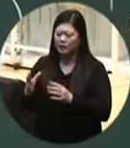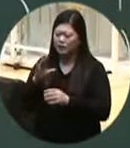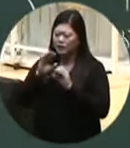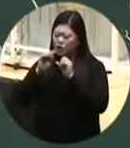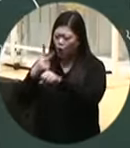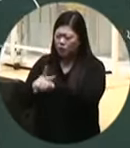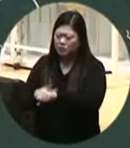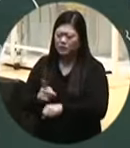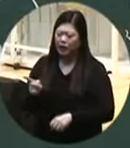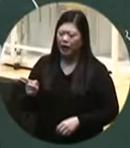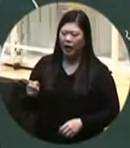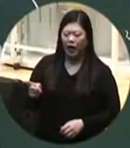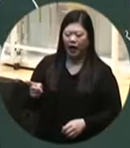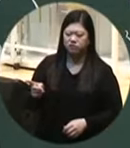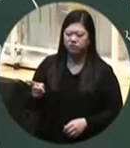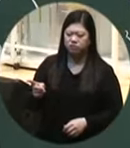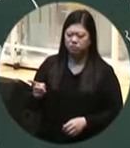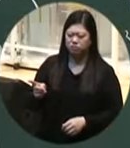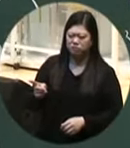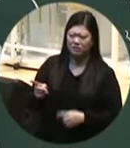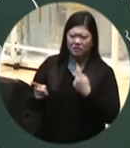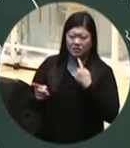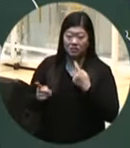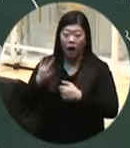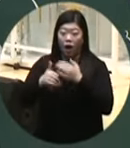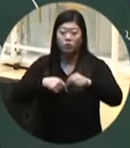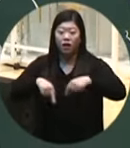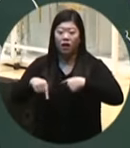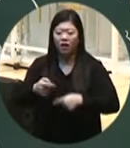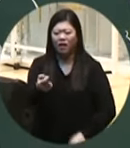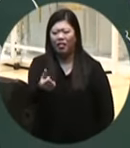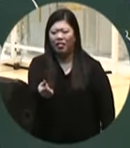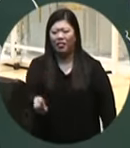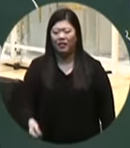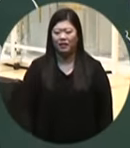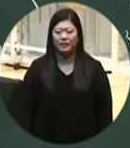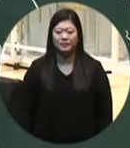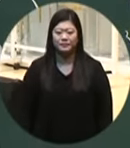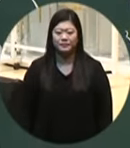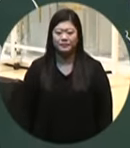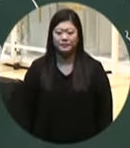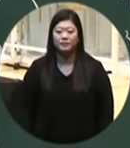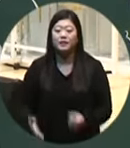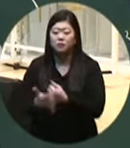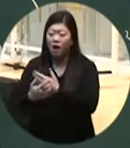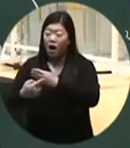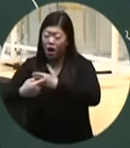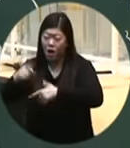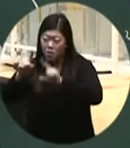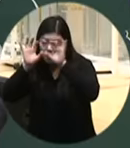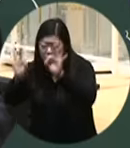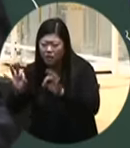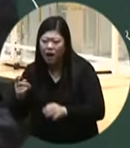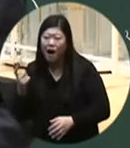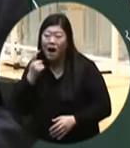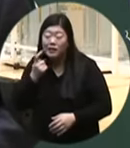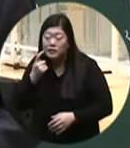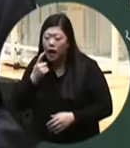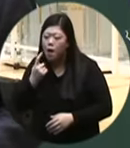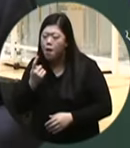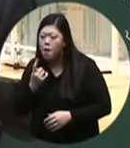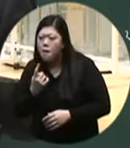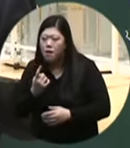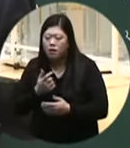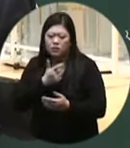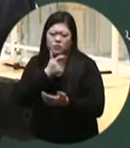people look at you and say, "Oh, our missionary is always using humanism," it's not going to work. 그럼 우리는 가짜에게 속을 필요 없어요. There's no need for you to be deceived 그렇죠. by